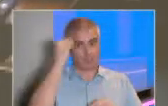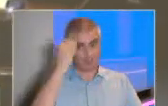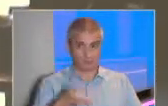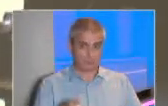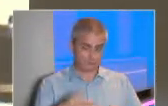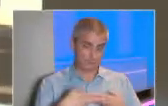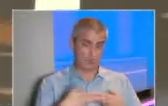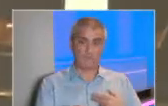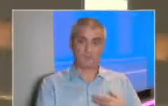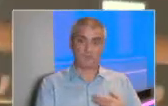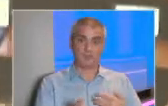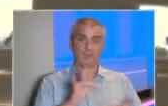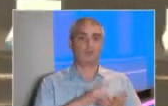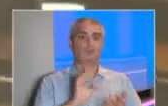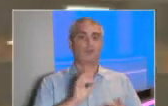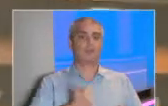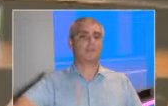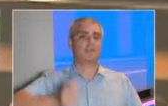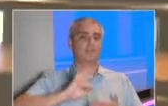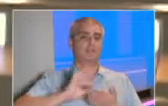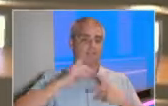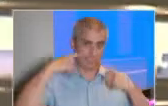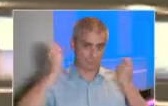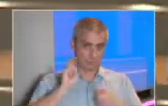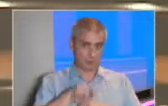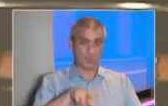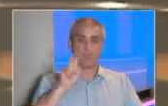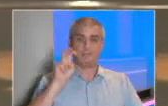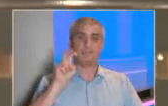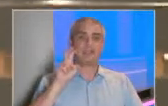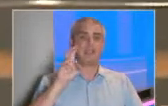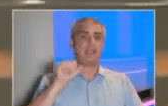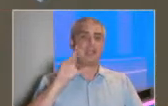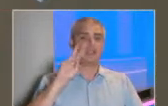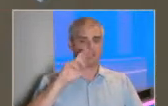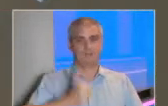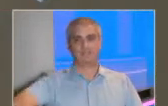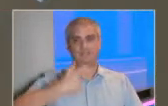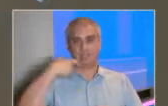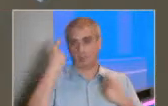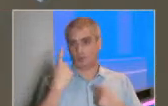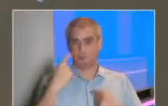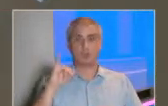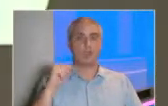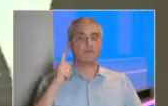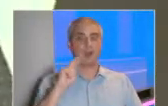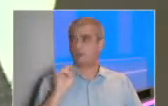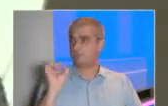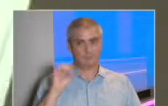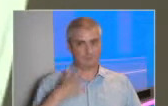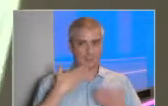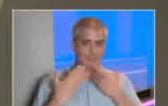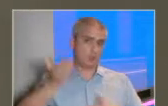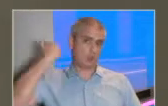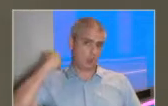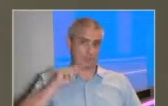הלימודים הקרובה, בנוכחותם של מנכ״ל משרד החינוך הנכנס עמית אדרי, ושר החינוך עצמו יואב גלנט, שנעדר מהדיון